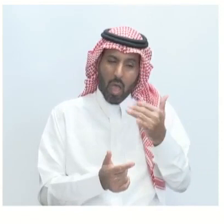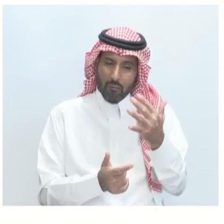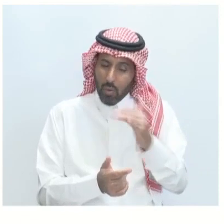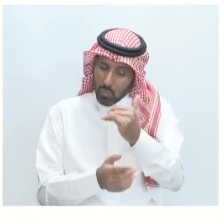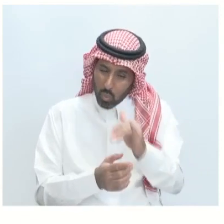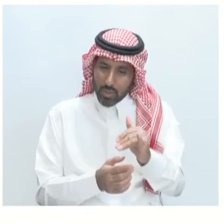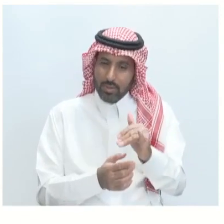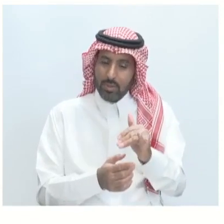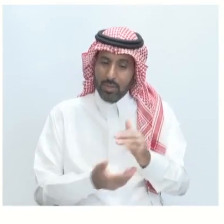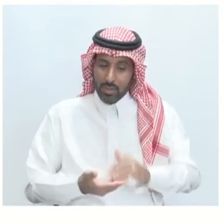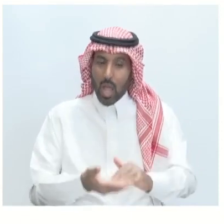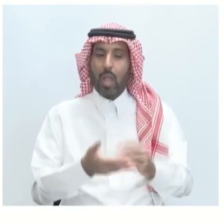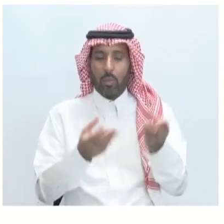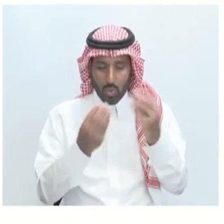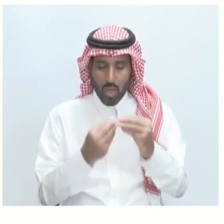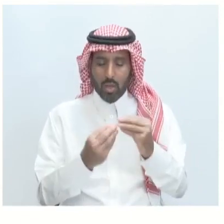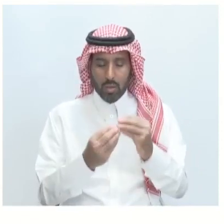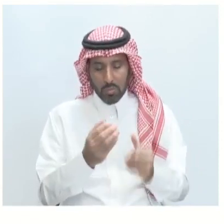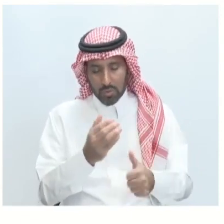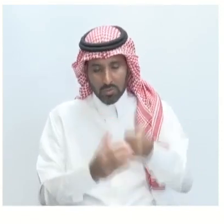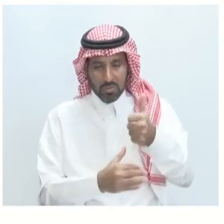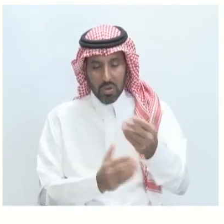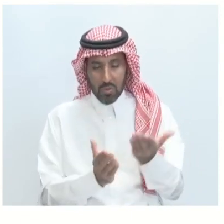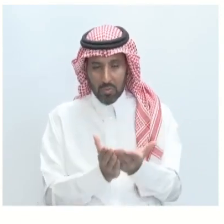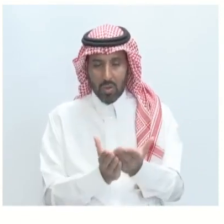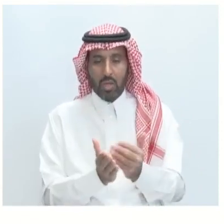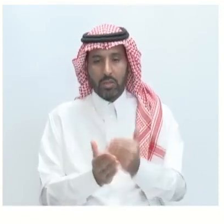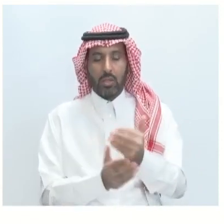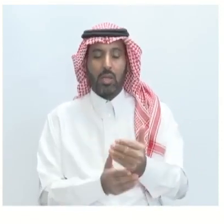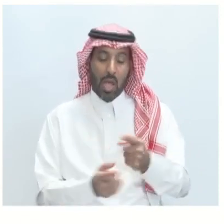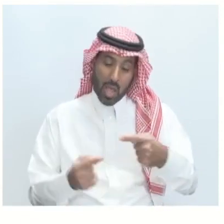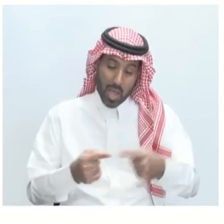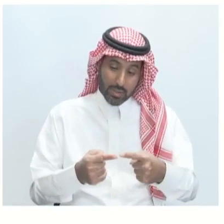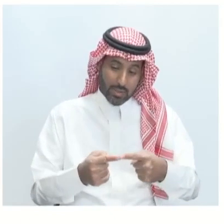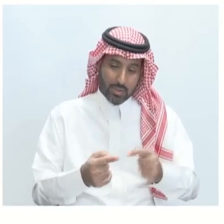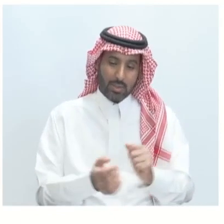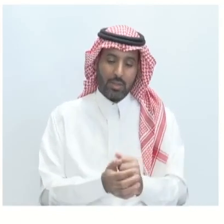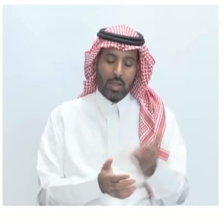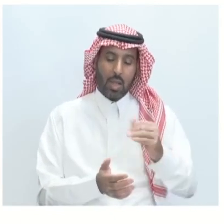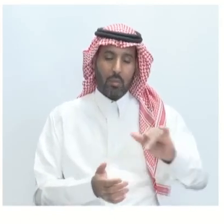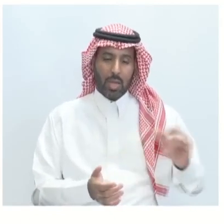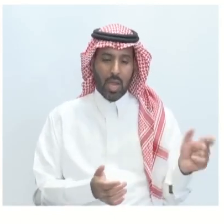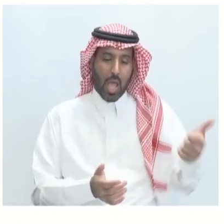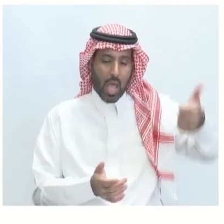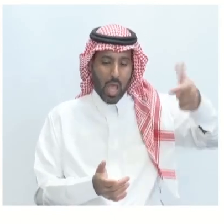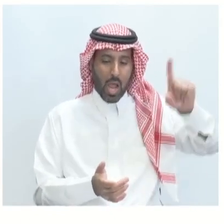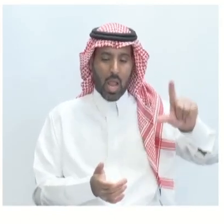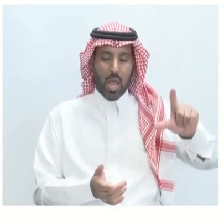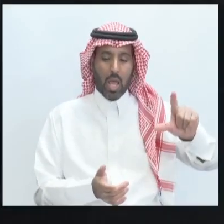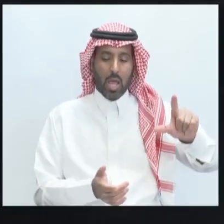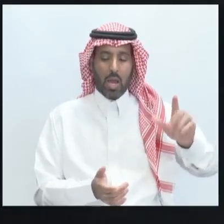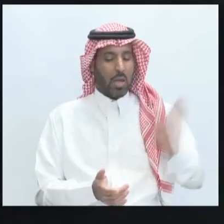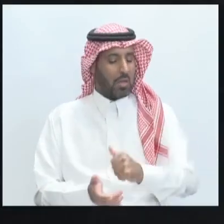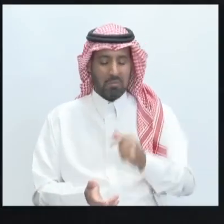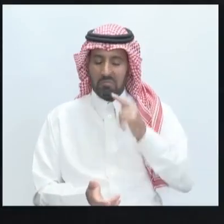ساعدها على المذاكره والتجاوز الماده على عكس من منال ابنائي وبنات الطلاب